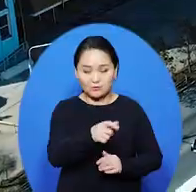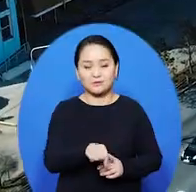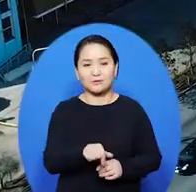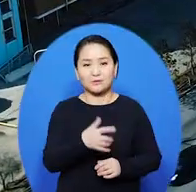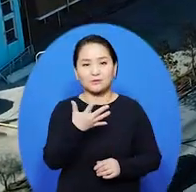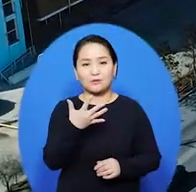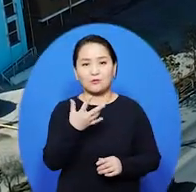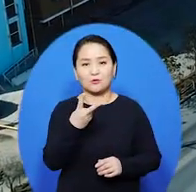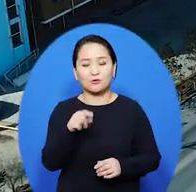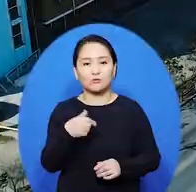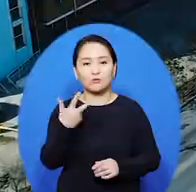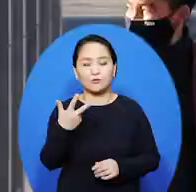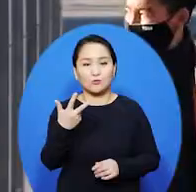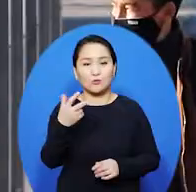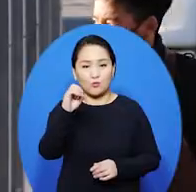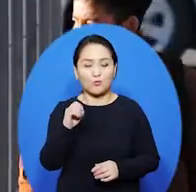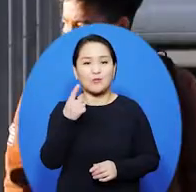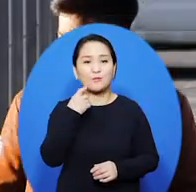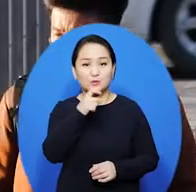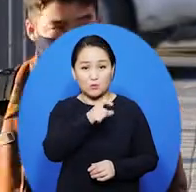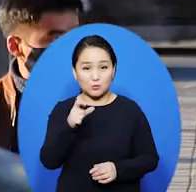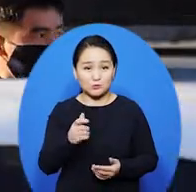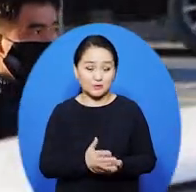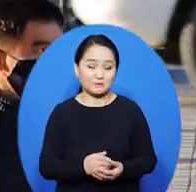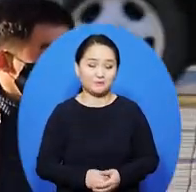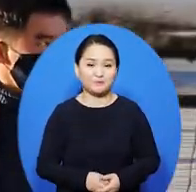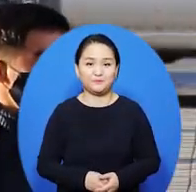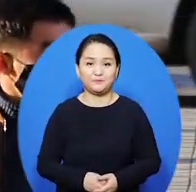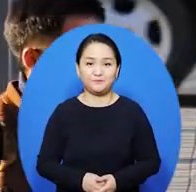байгаа бөгөөд тэдний 52.3% нь эмэгтэйчүүд байна.